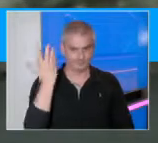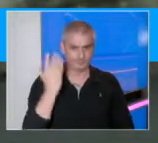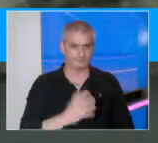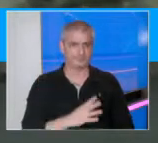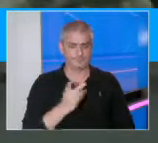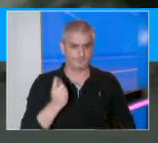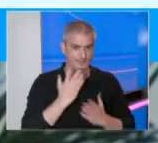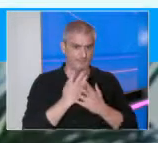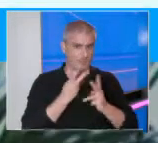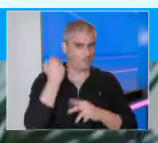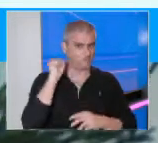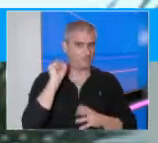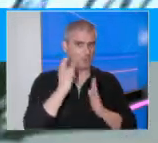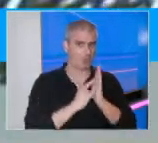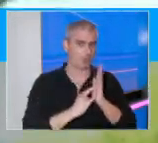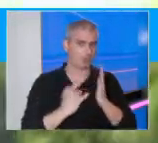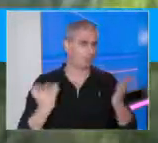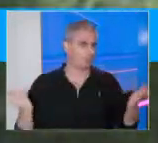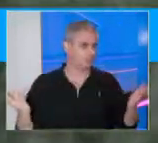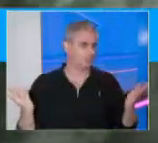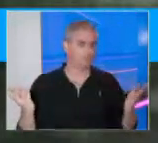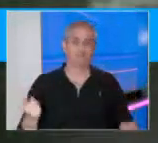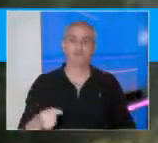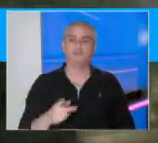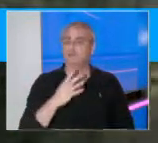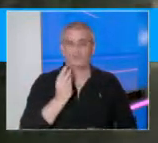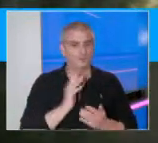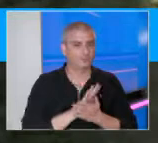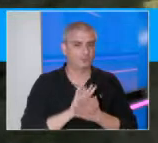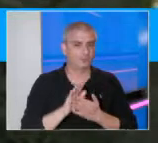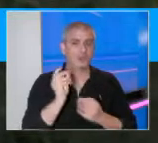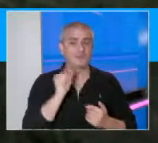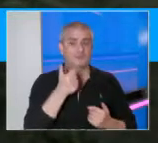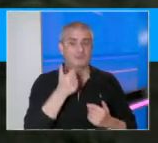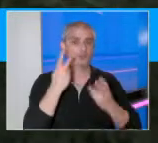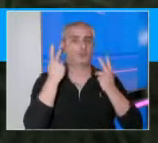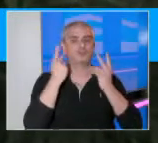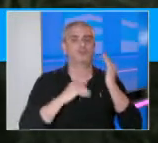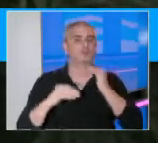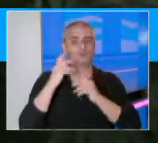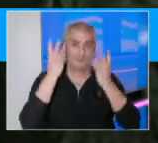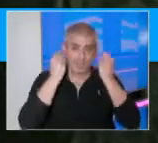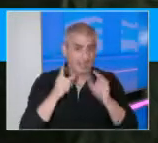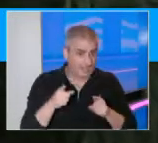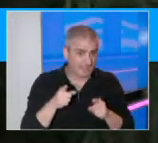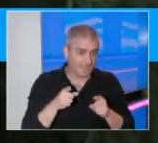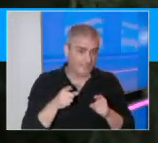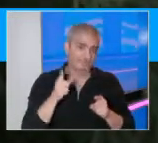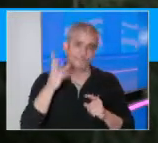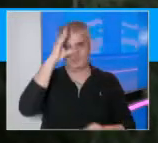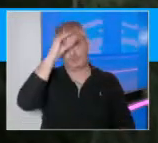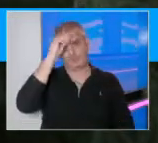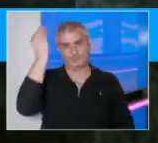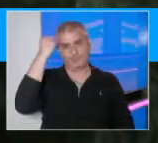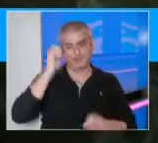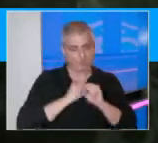הלימודים? עוברים כבר על החוק, בוא נאמר את זה ככה. אז למה לא לפתוח את הכל? התשובה מאוד פשוטה. קודם כל, בחשיבות העליונה במגזר החרדי, זה הבנים,